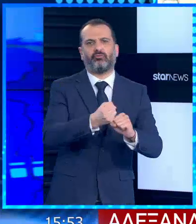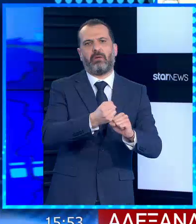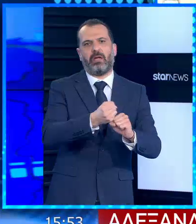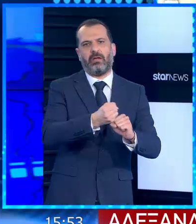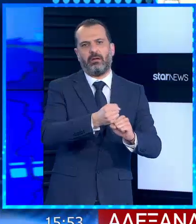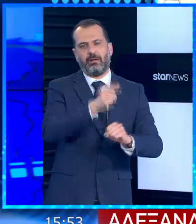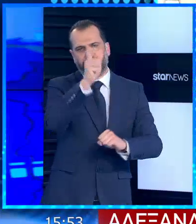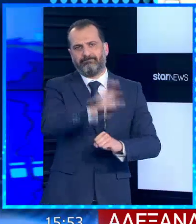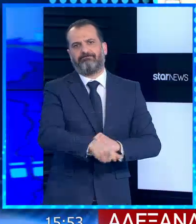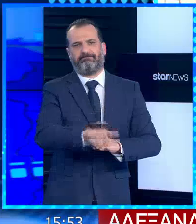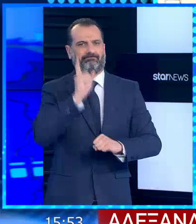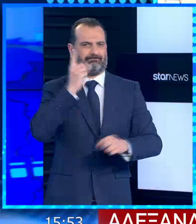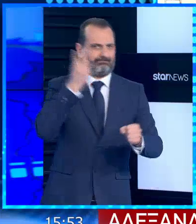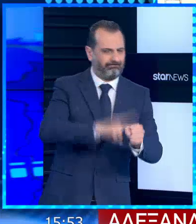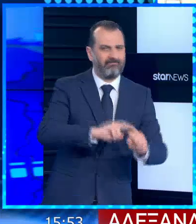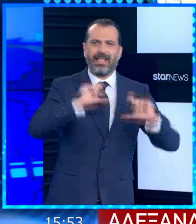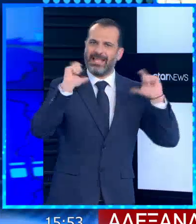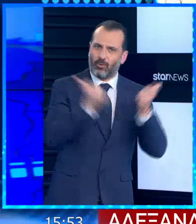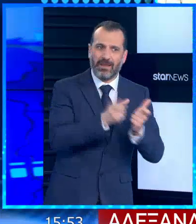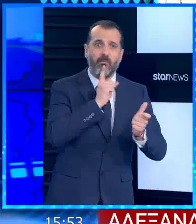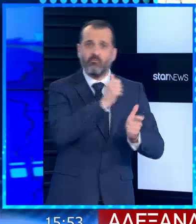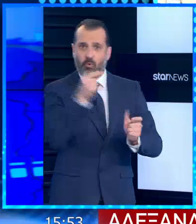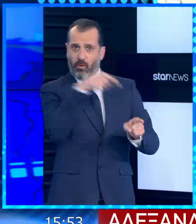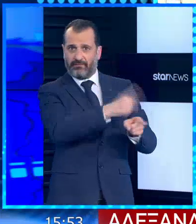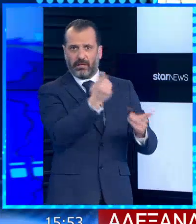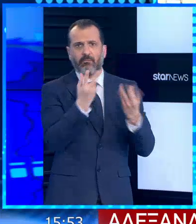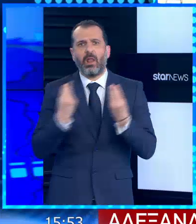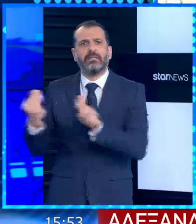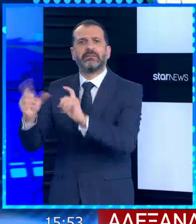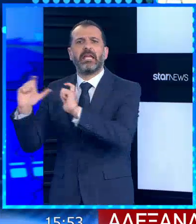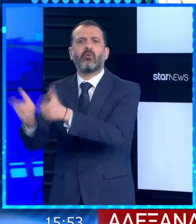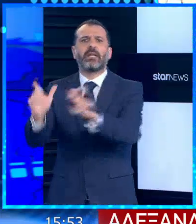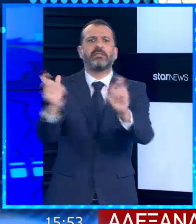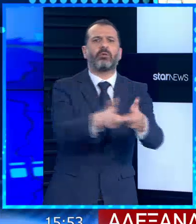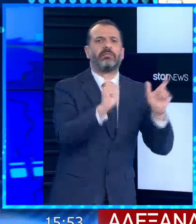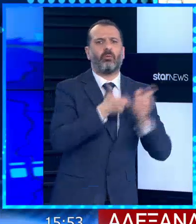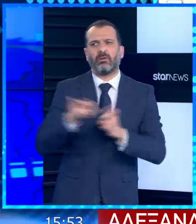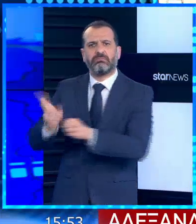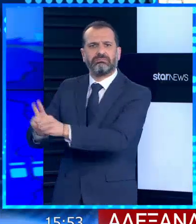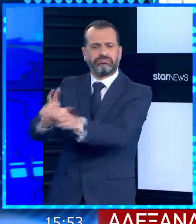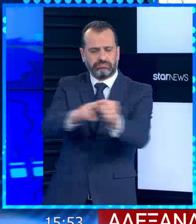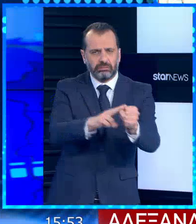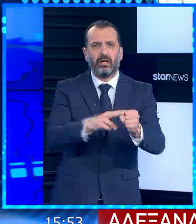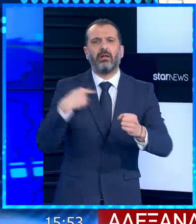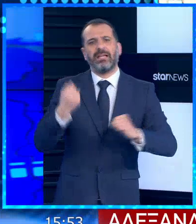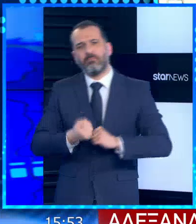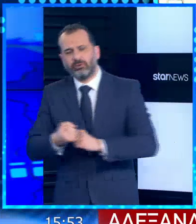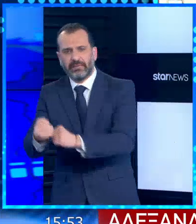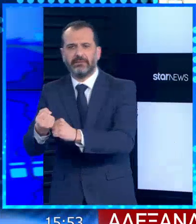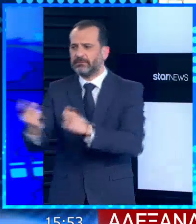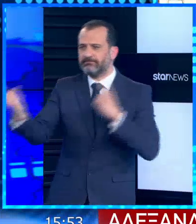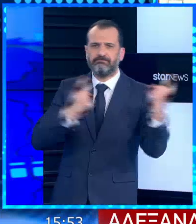μόνο αυτήν την οικογένεια, αλλά και όλες τις οικογένειες των θυμάτων. Αυτό μας λένε συνεχώς, έρχονται, μας πλησιάζουν και μας λένε